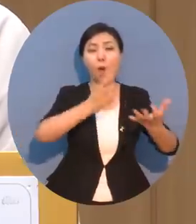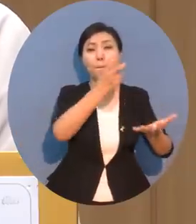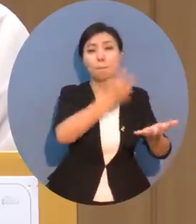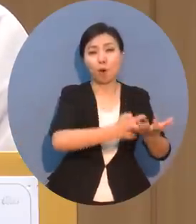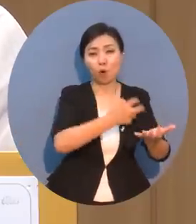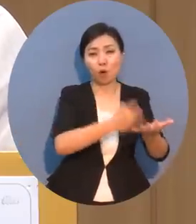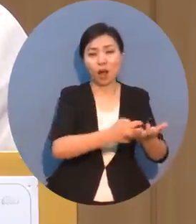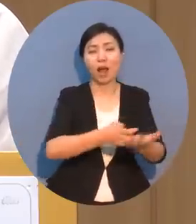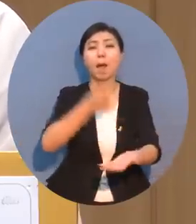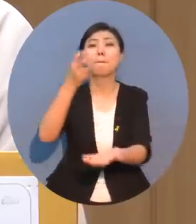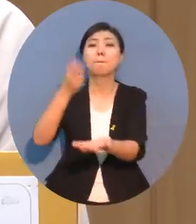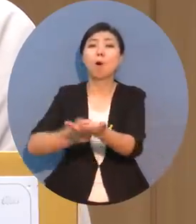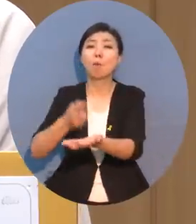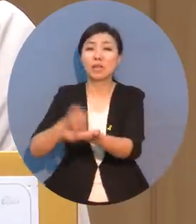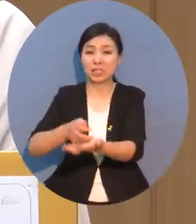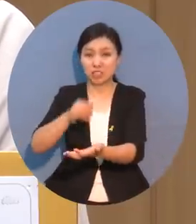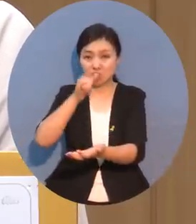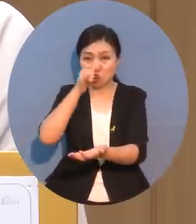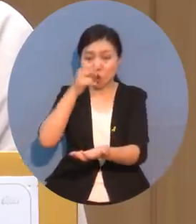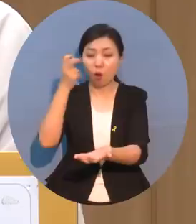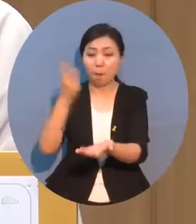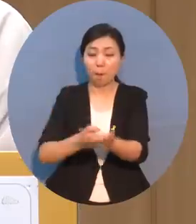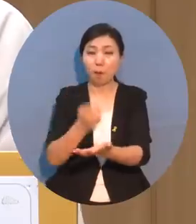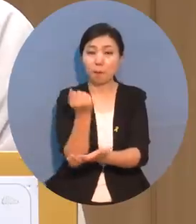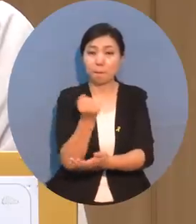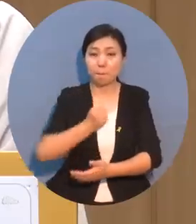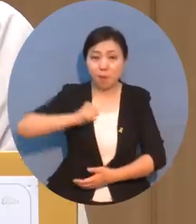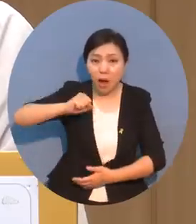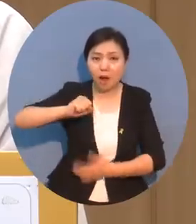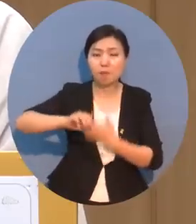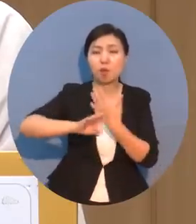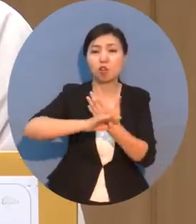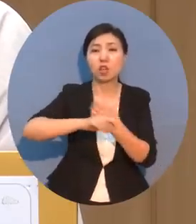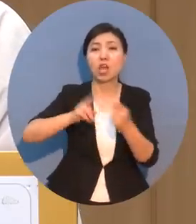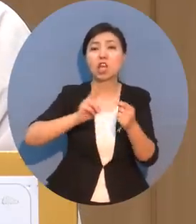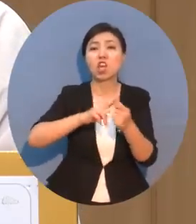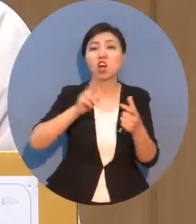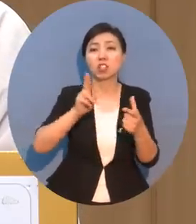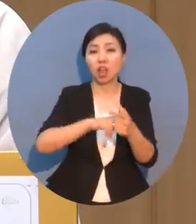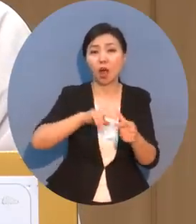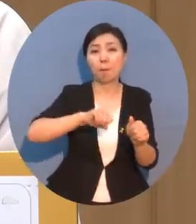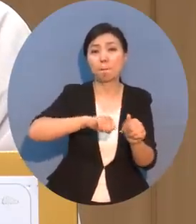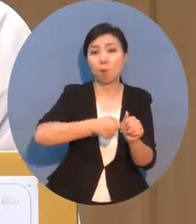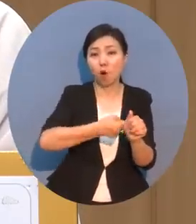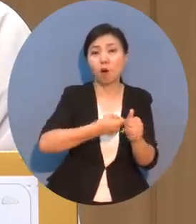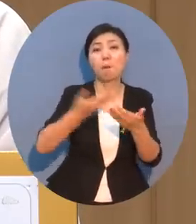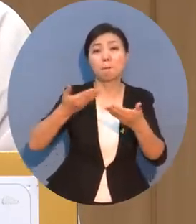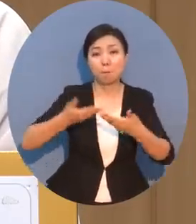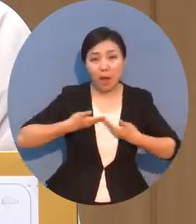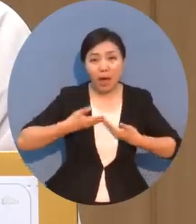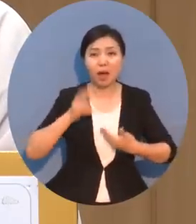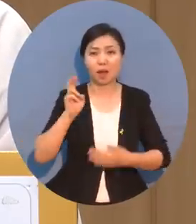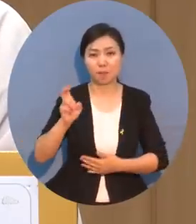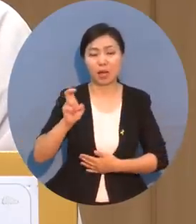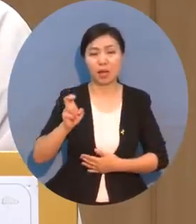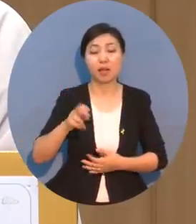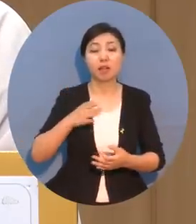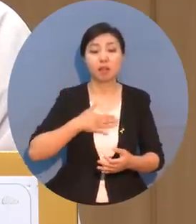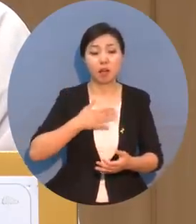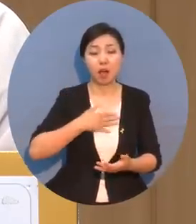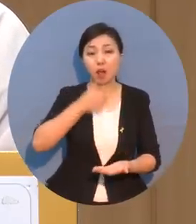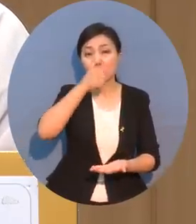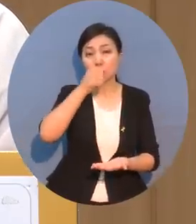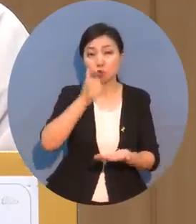있다? 법률이 있어. 그 법률에 저촉되면 뭐 된다? 형사처벌을 받게 되겠지. 그러니까 내가